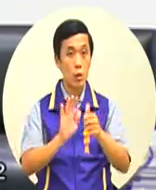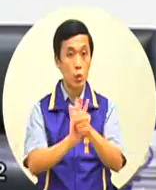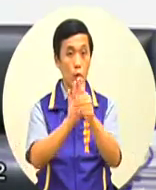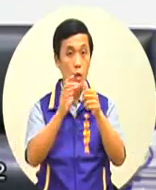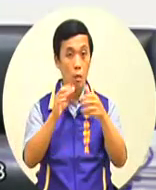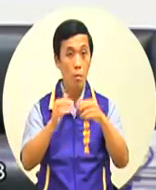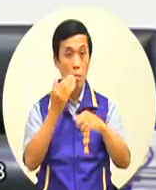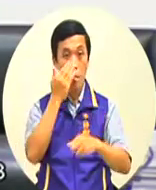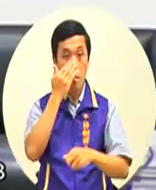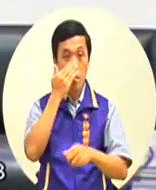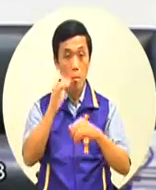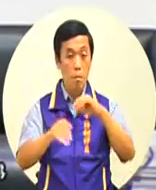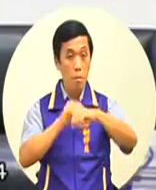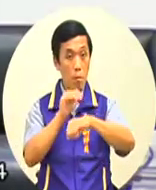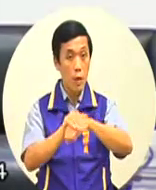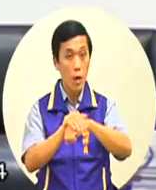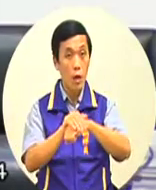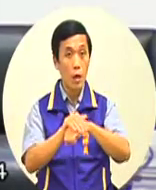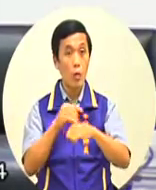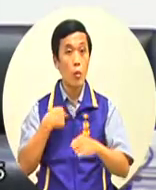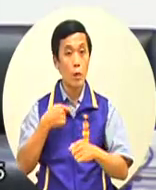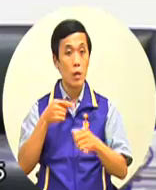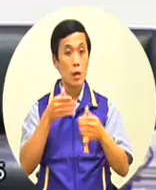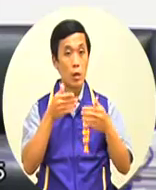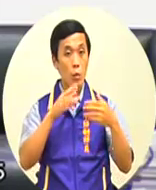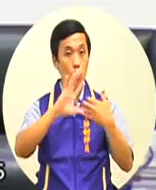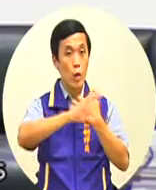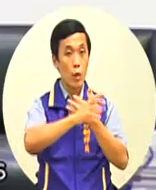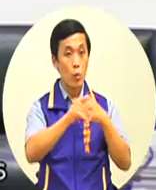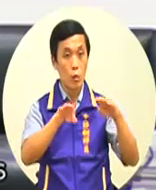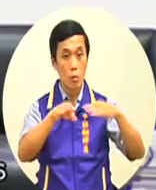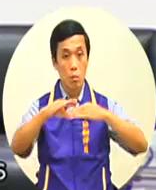级？这样我们工作时间是多少？